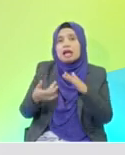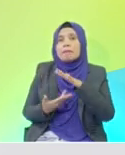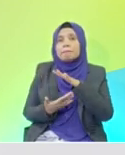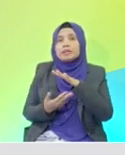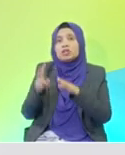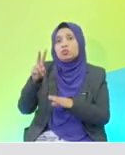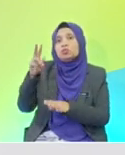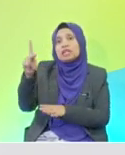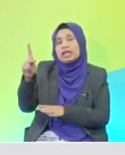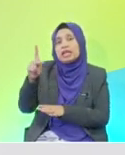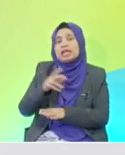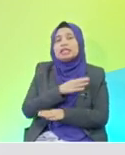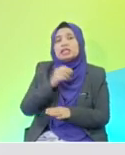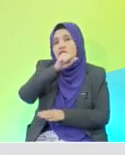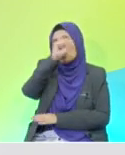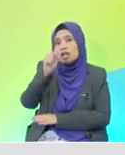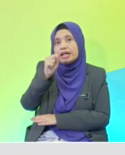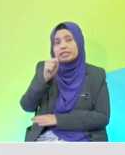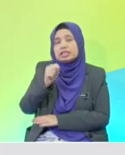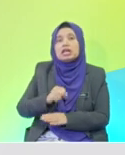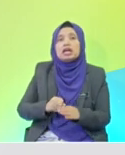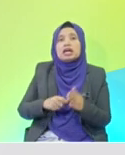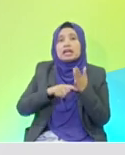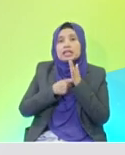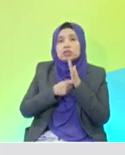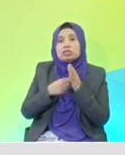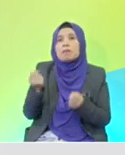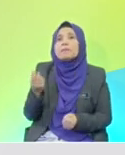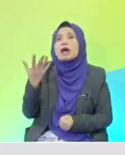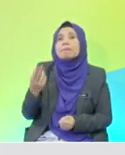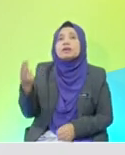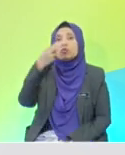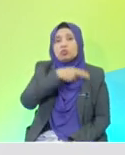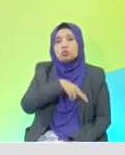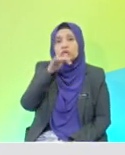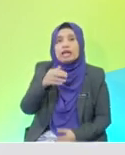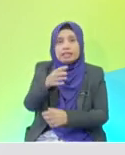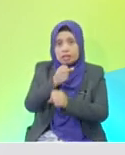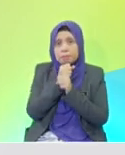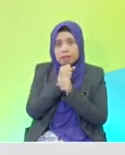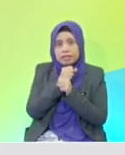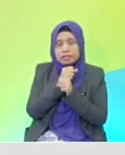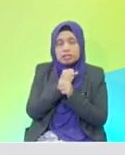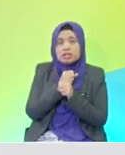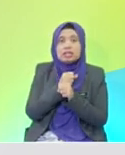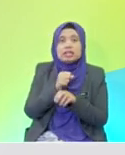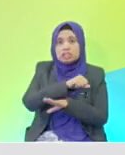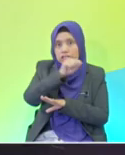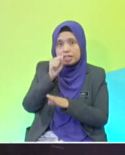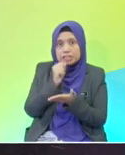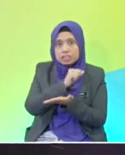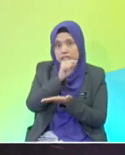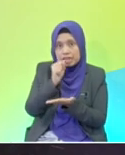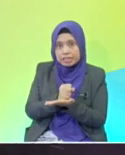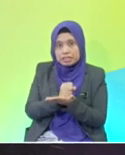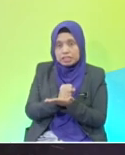tahun 2000 Ringgit seolah keyword kepada soalan lah berapakah untung yang diperoleh oleh Syarikat tersebut Oke